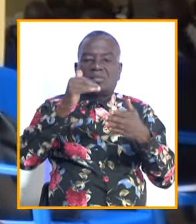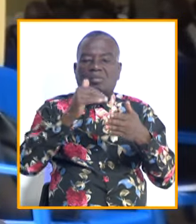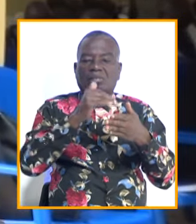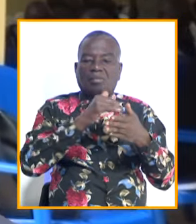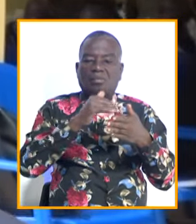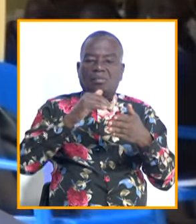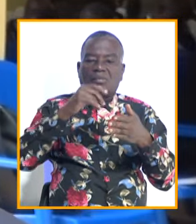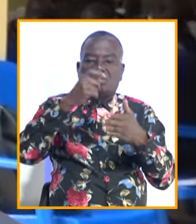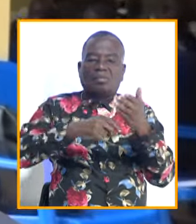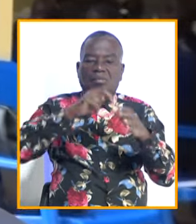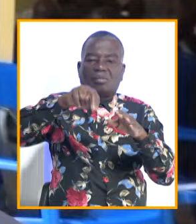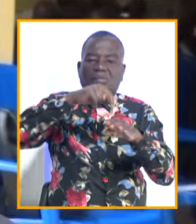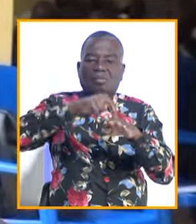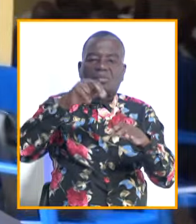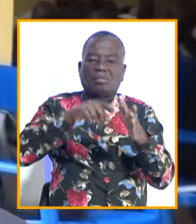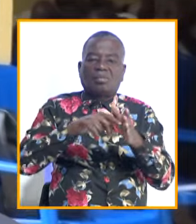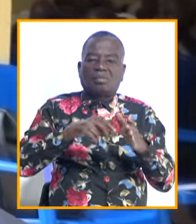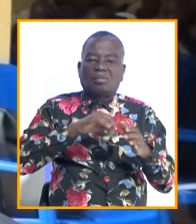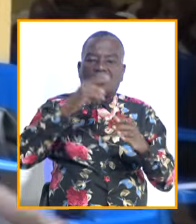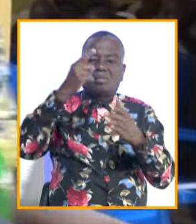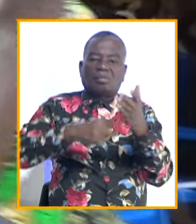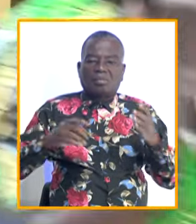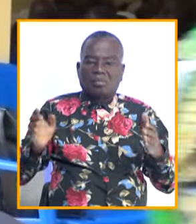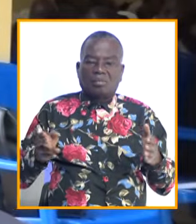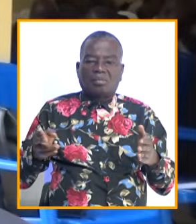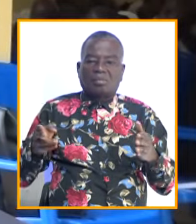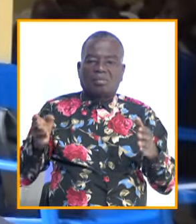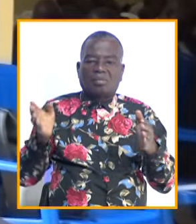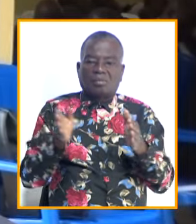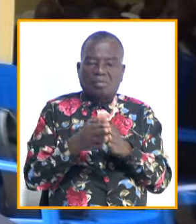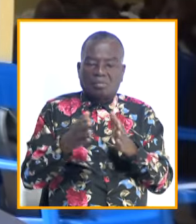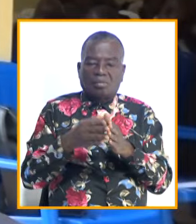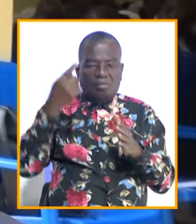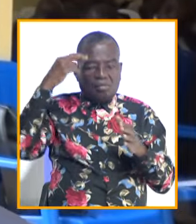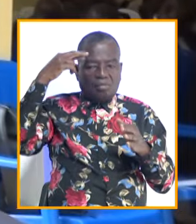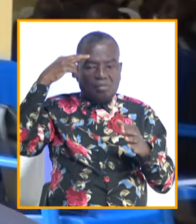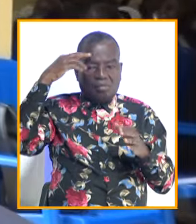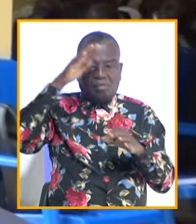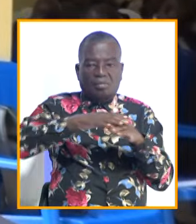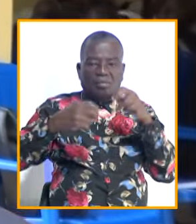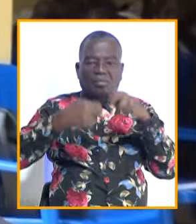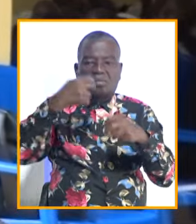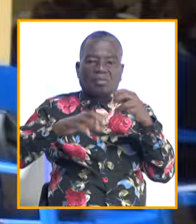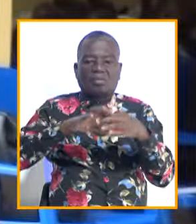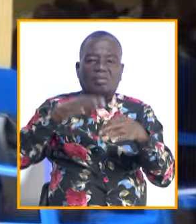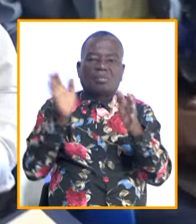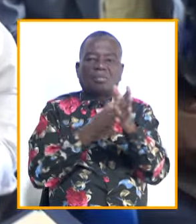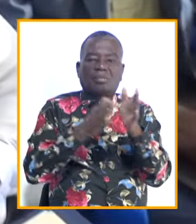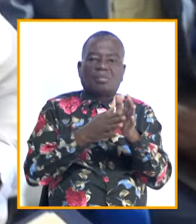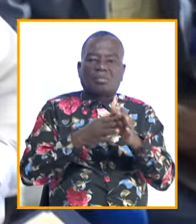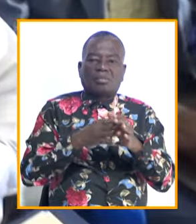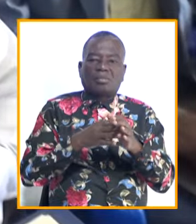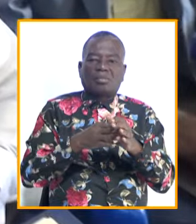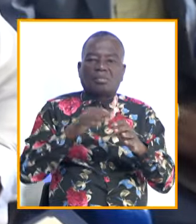du taux national. Alors donc, il y a de quoi se réunir pour réfléchir sur les problèmes de l'école au niveau du Poro.